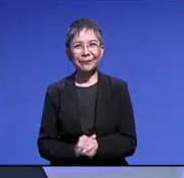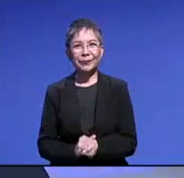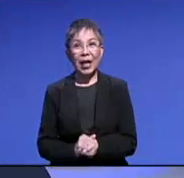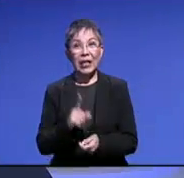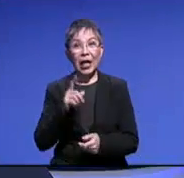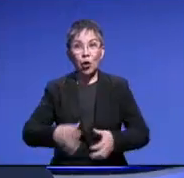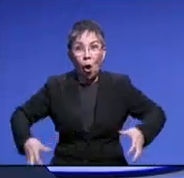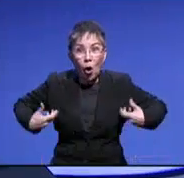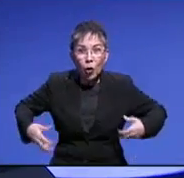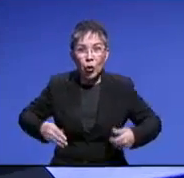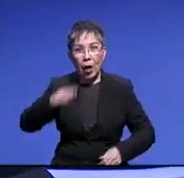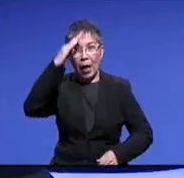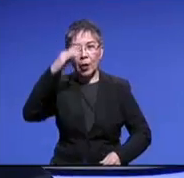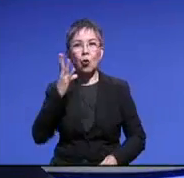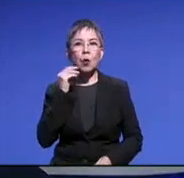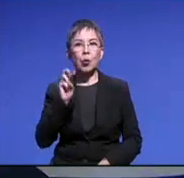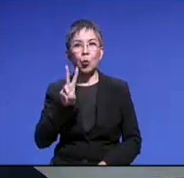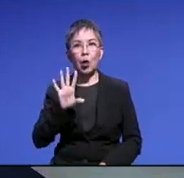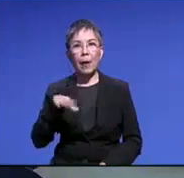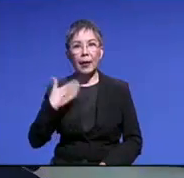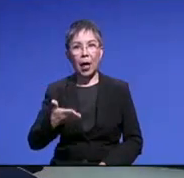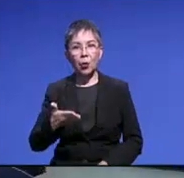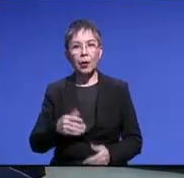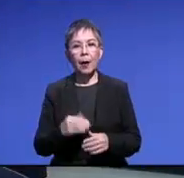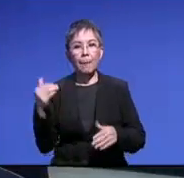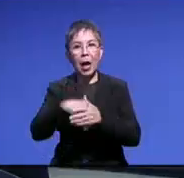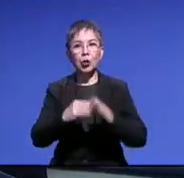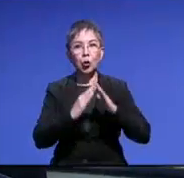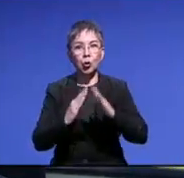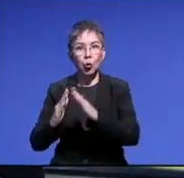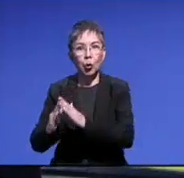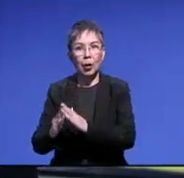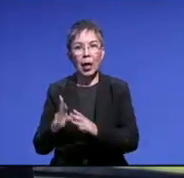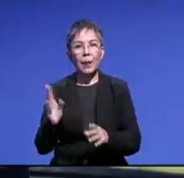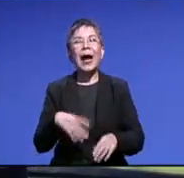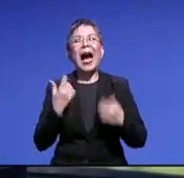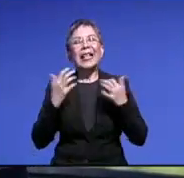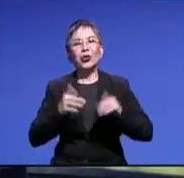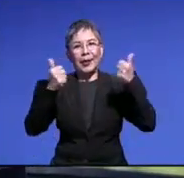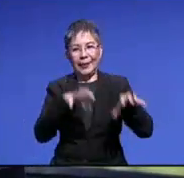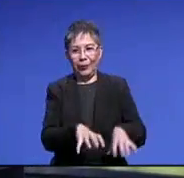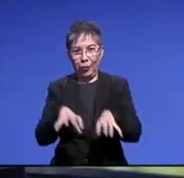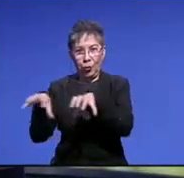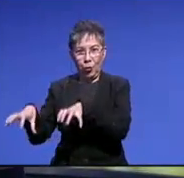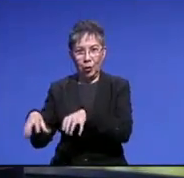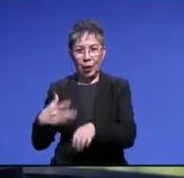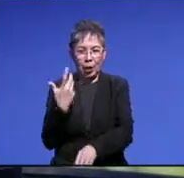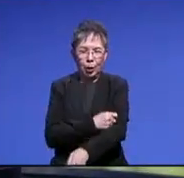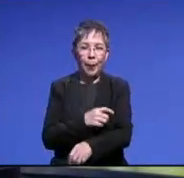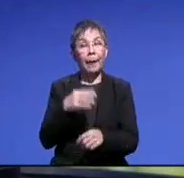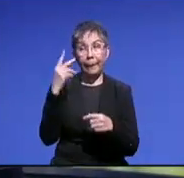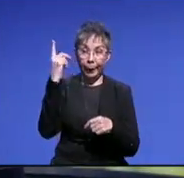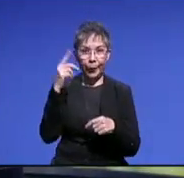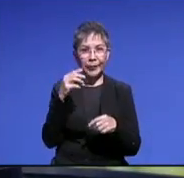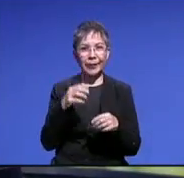Pemirsa, seekor orangutan jantan berusia 25 tahun yang masuk ke pemukiman warga berhasil dievakuasi. Setelah dibius, si orangutan turun